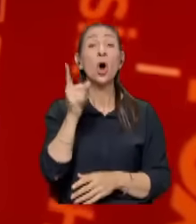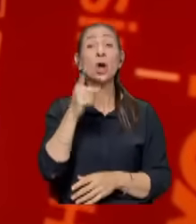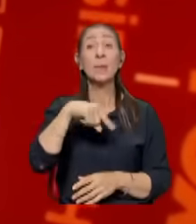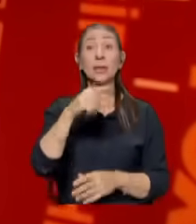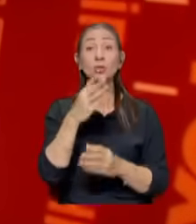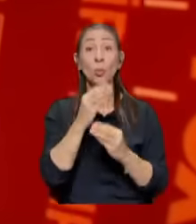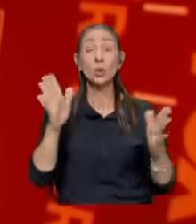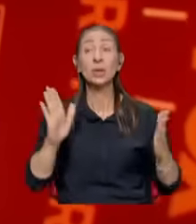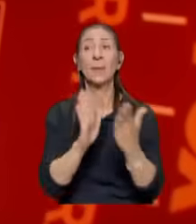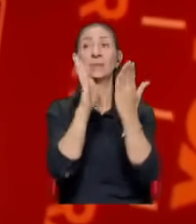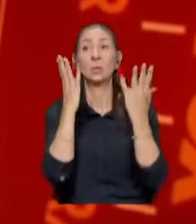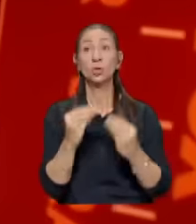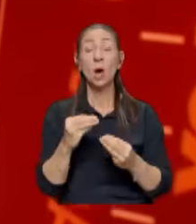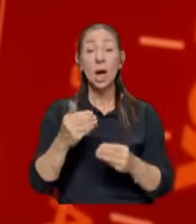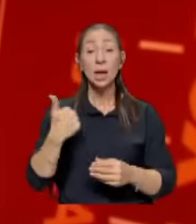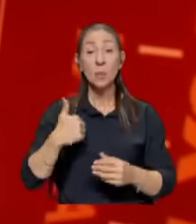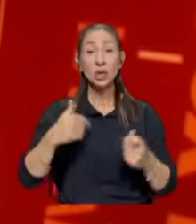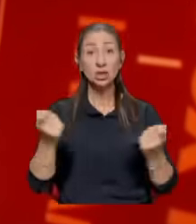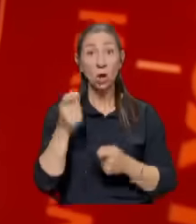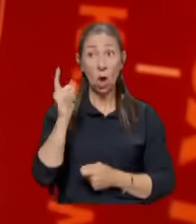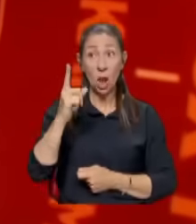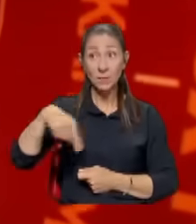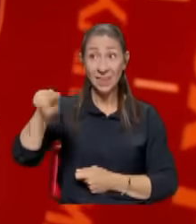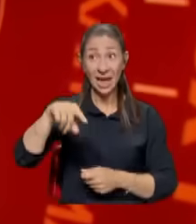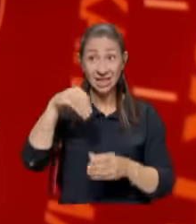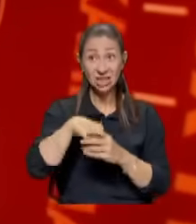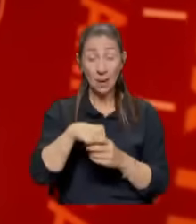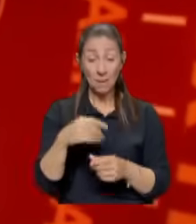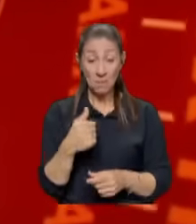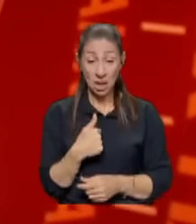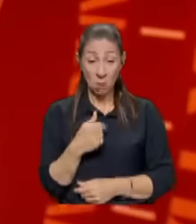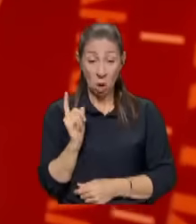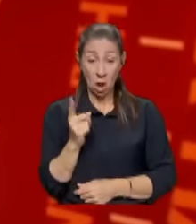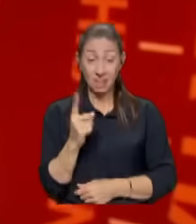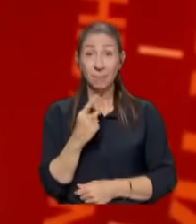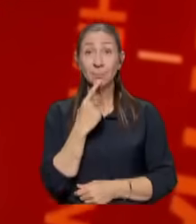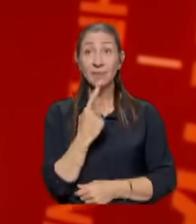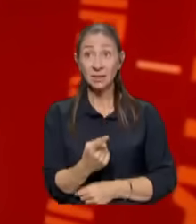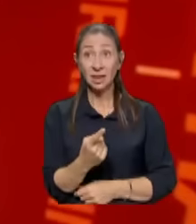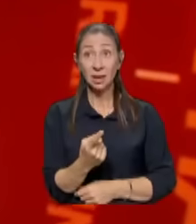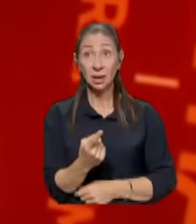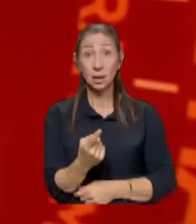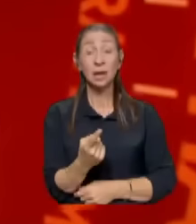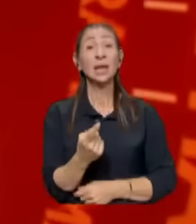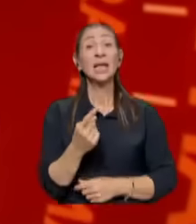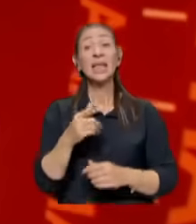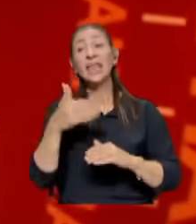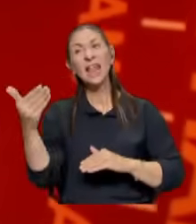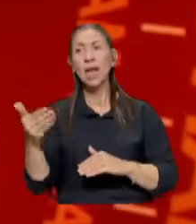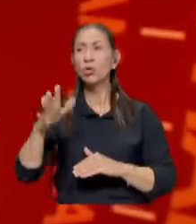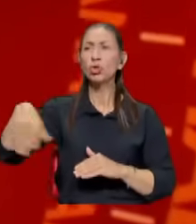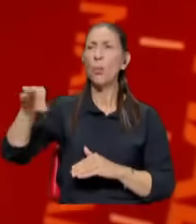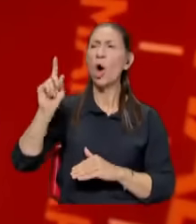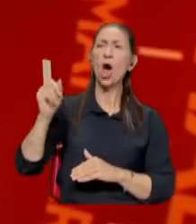öğretmenlerin de büyük tepkisini çekti. Kamuda çalışan öğretmenler için benim öğretmenim ifadesini kullandı. Geri kalan